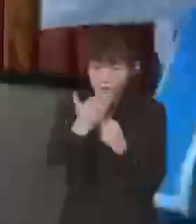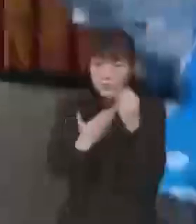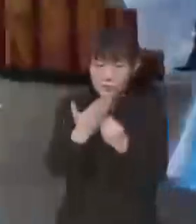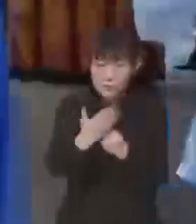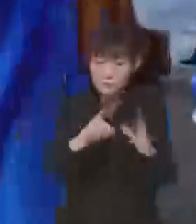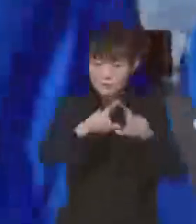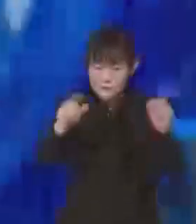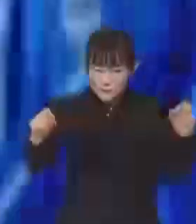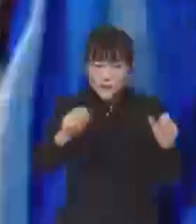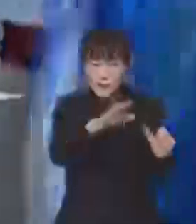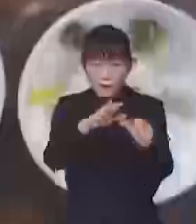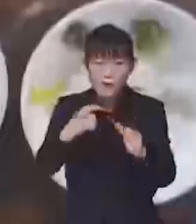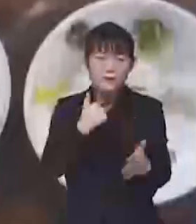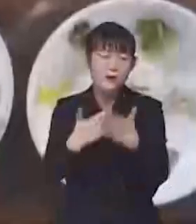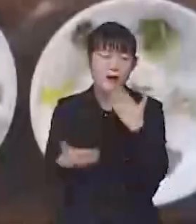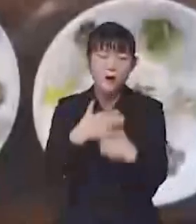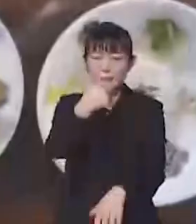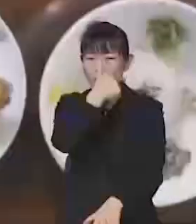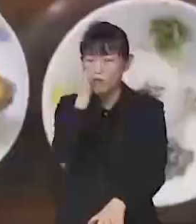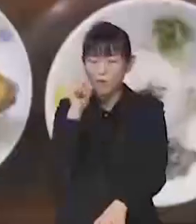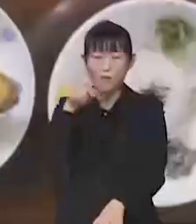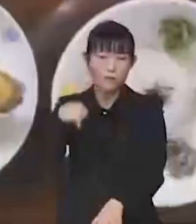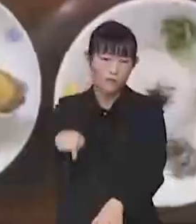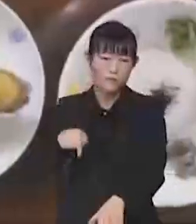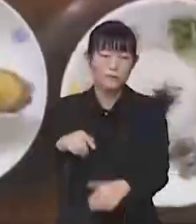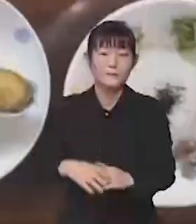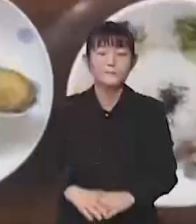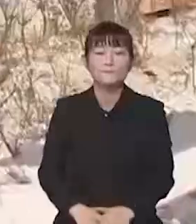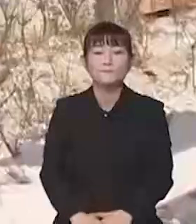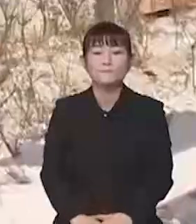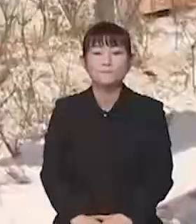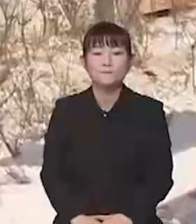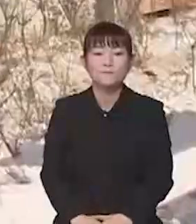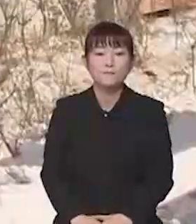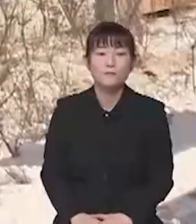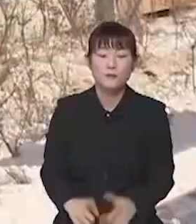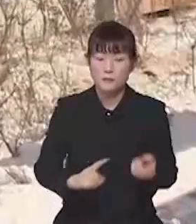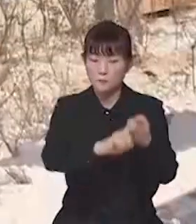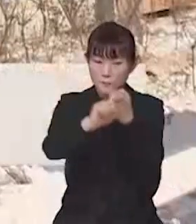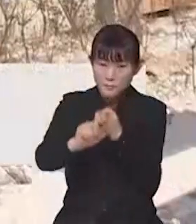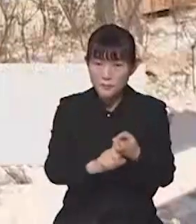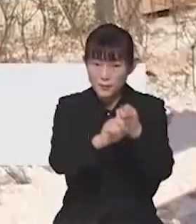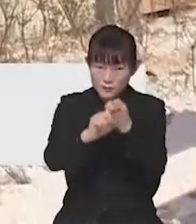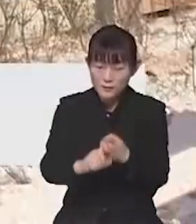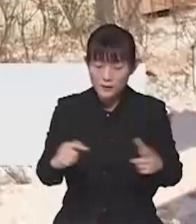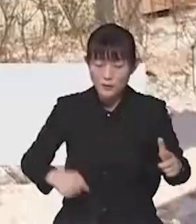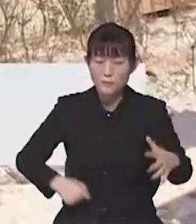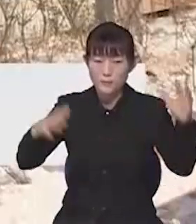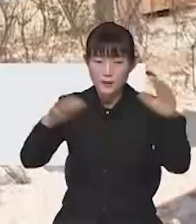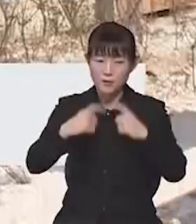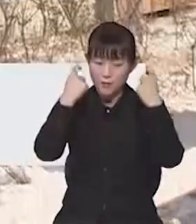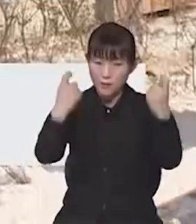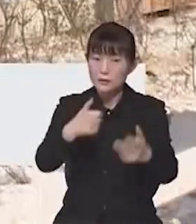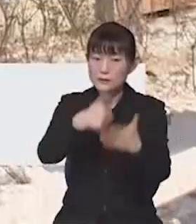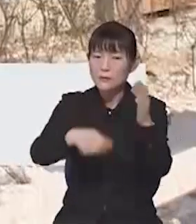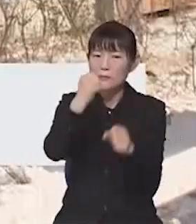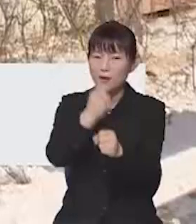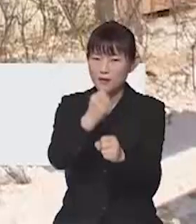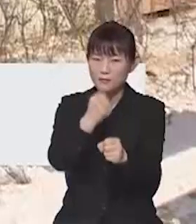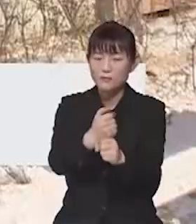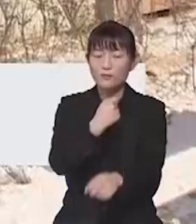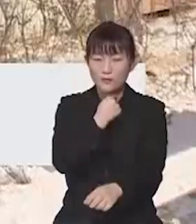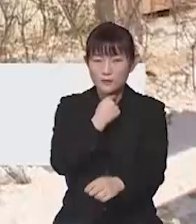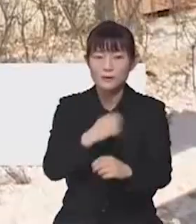활용한 특화된 체험 상품 부족은 극복해야 할 과제입니다. 연계 협력 관광 상품이 꼭 개발되었으면 하는